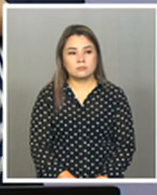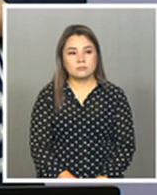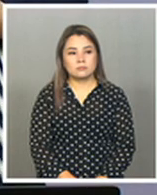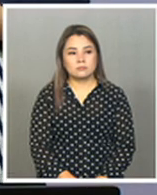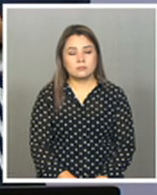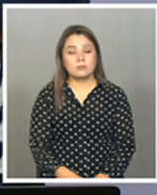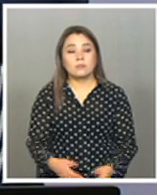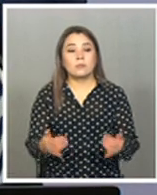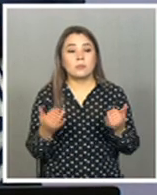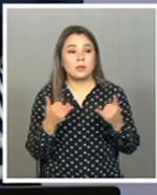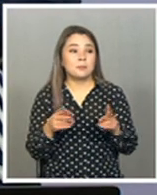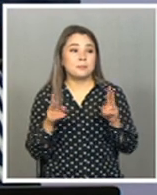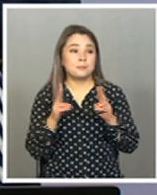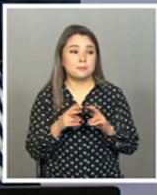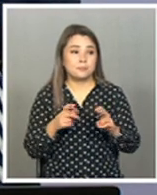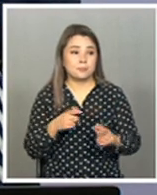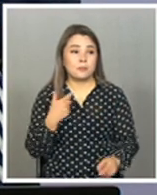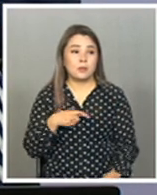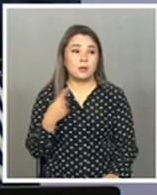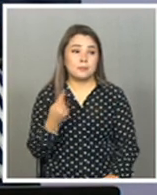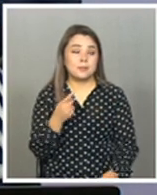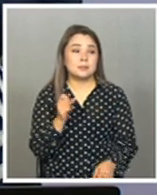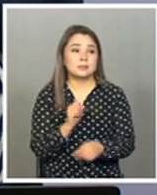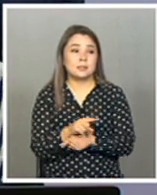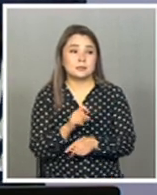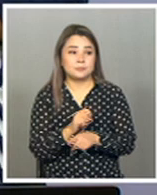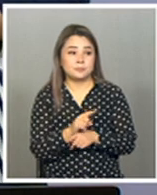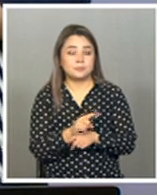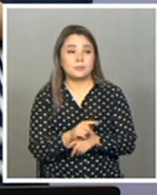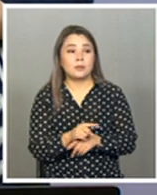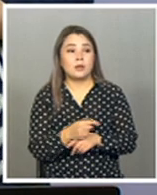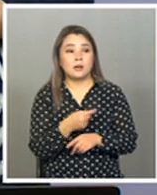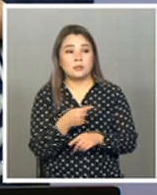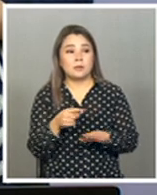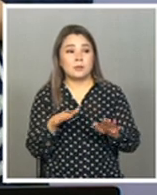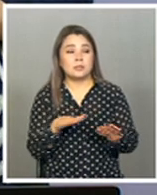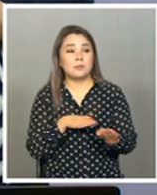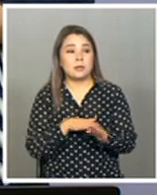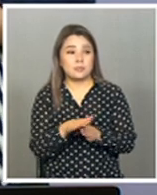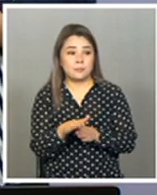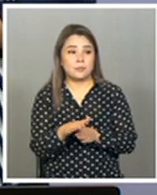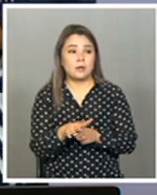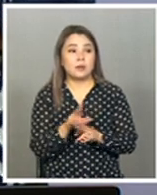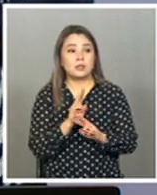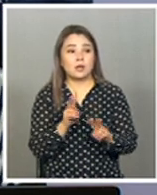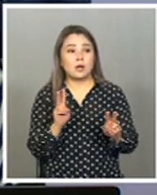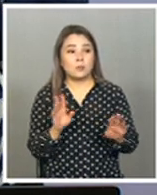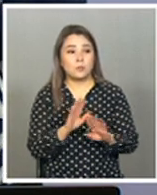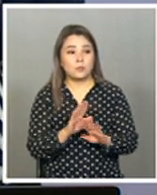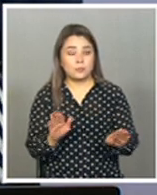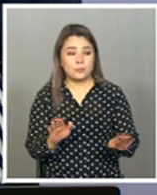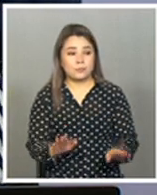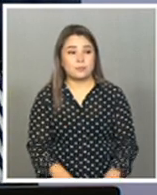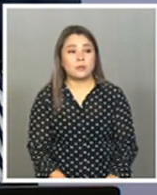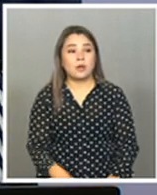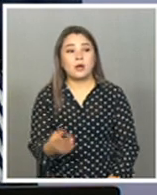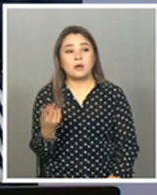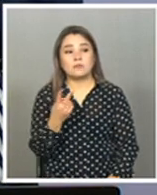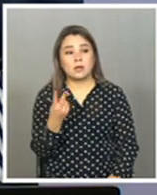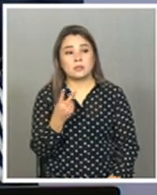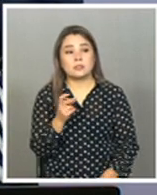Давайте проверим. Первое задание – отрицательное местоимение «никому». Второе